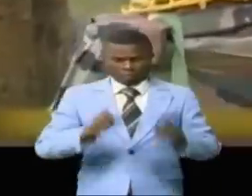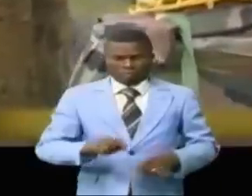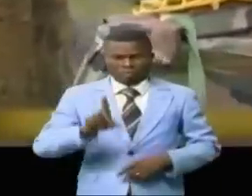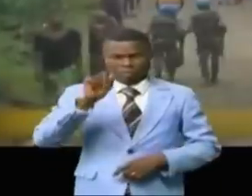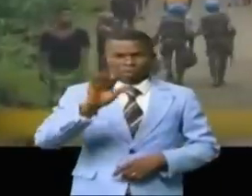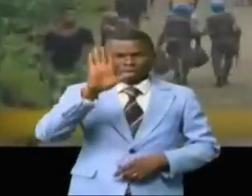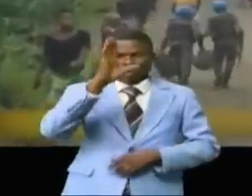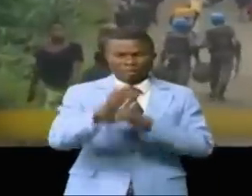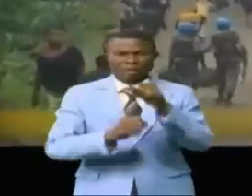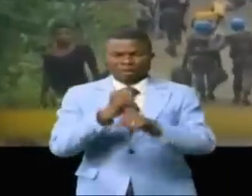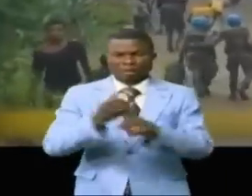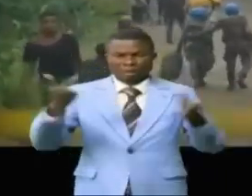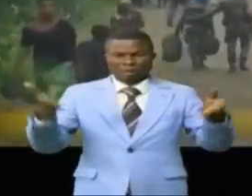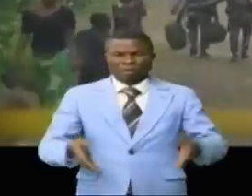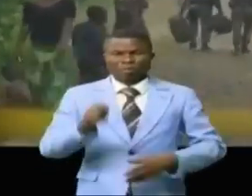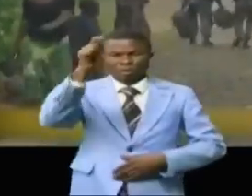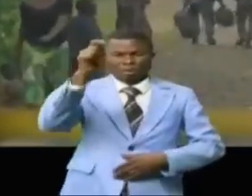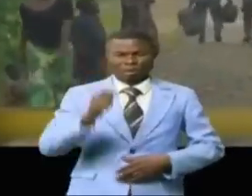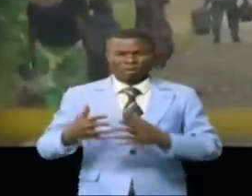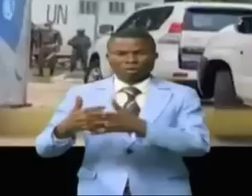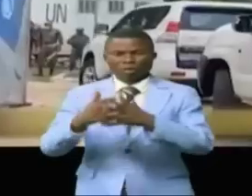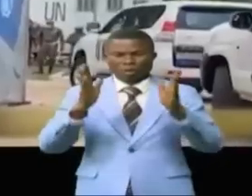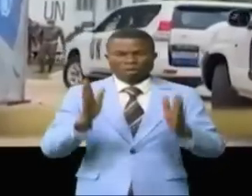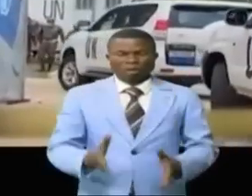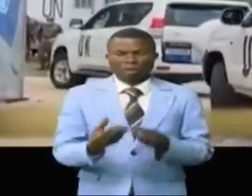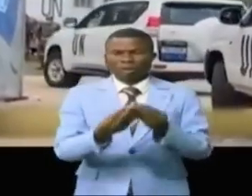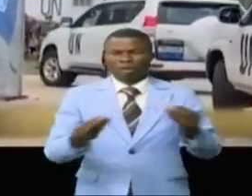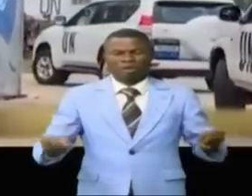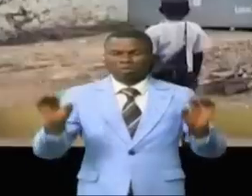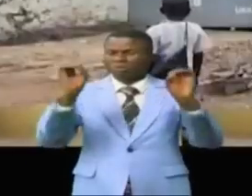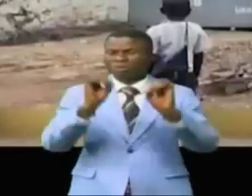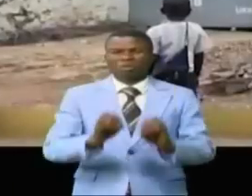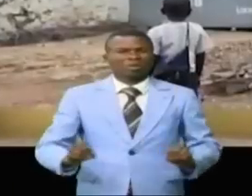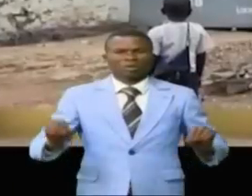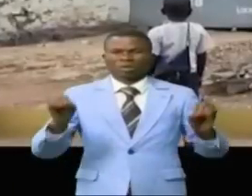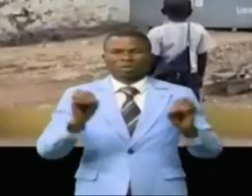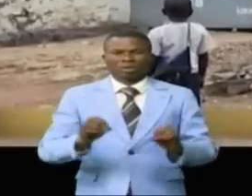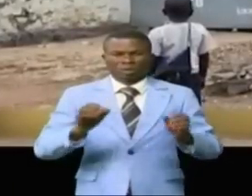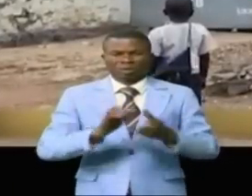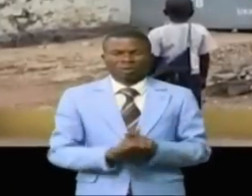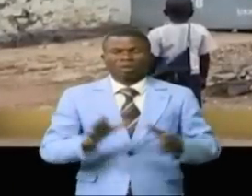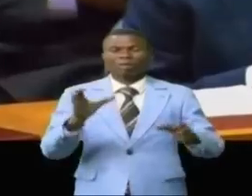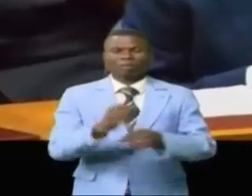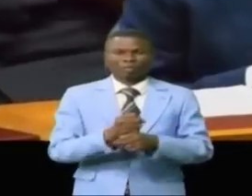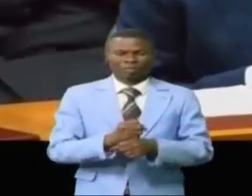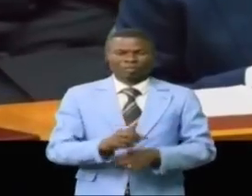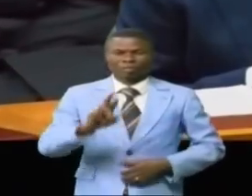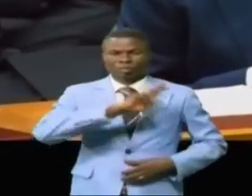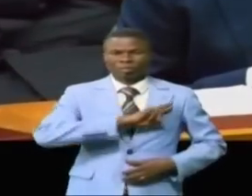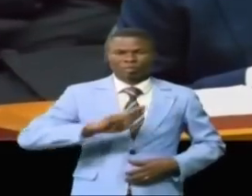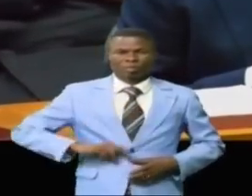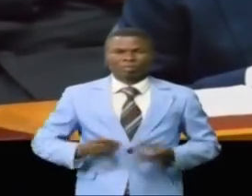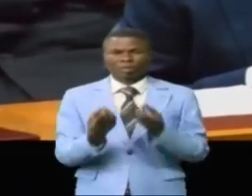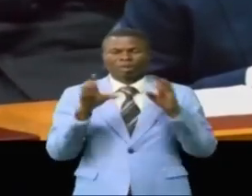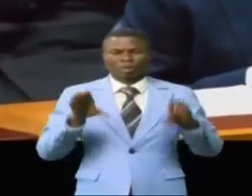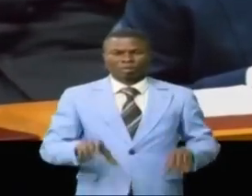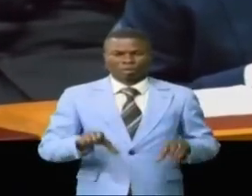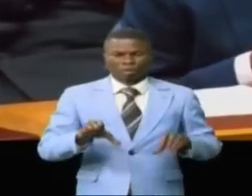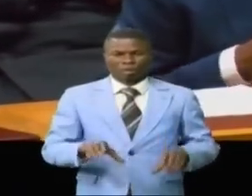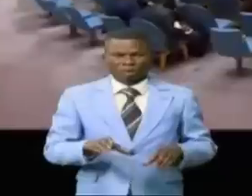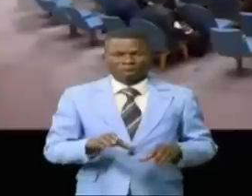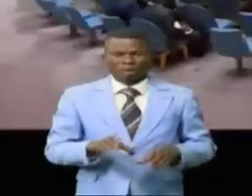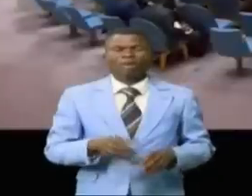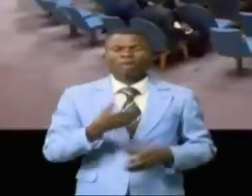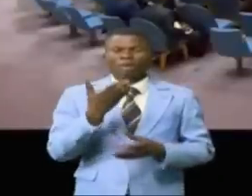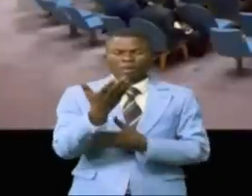ans de présence de la MONUSCO pour des résultats pas escomptés. En bref, la République démocratique du Congo